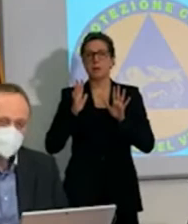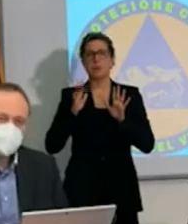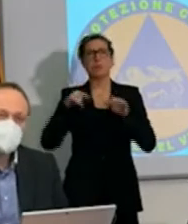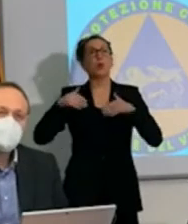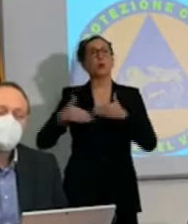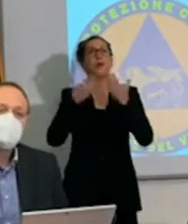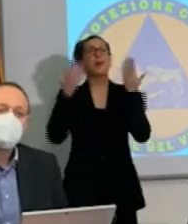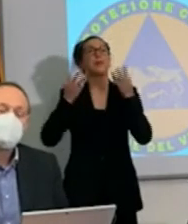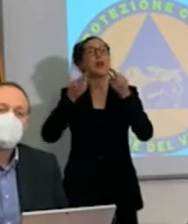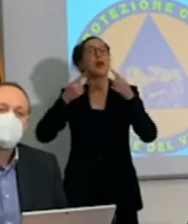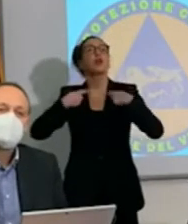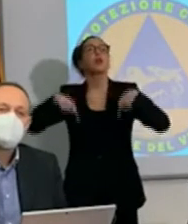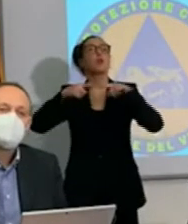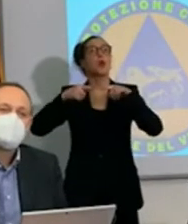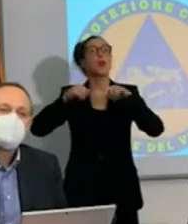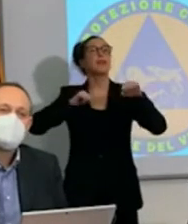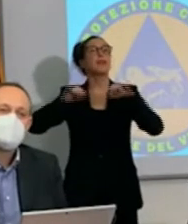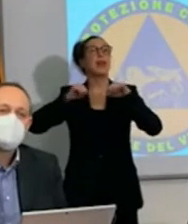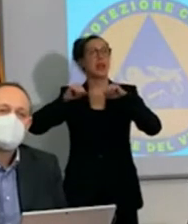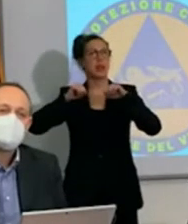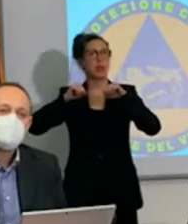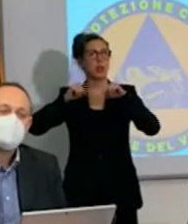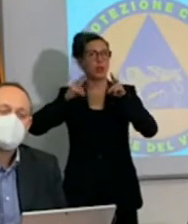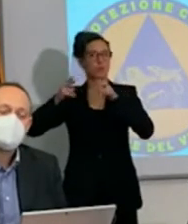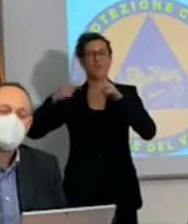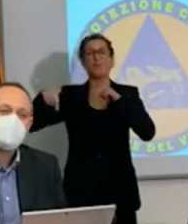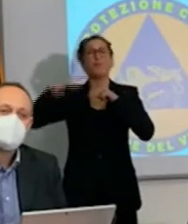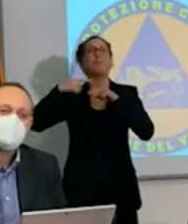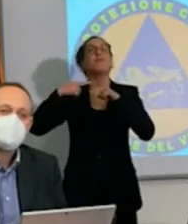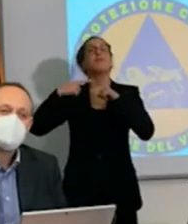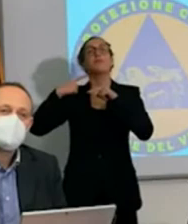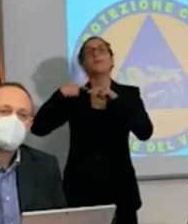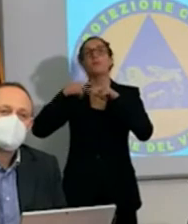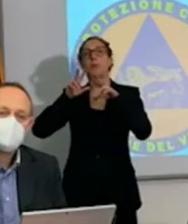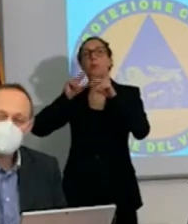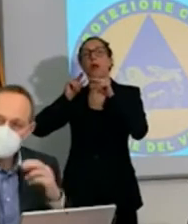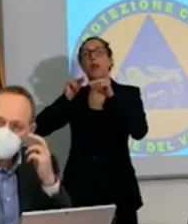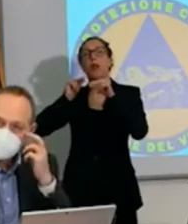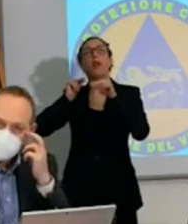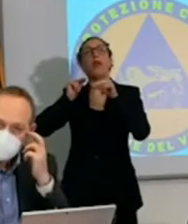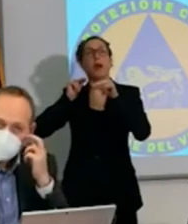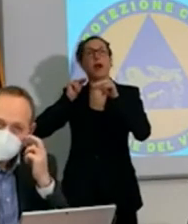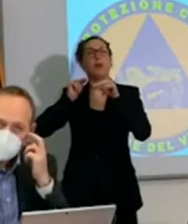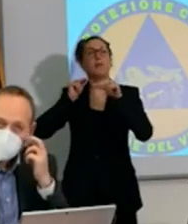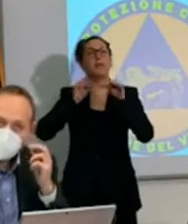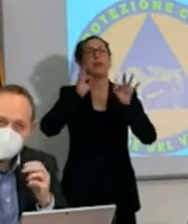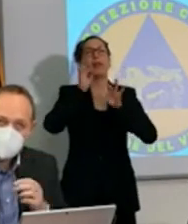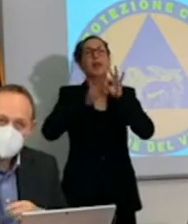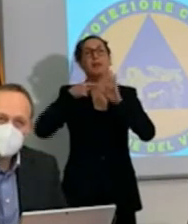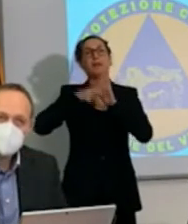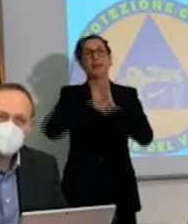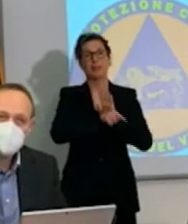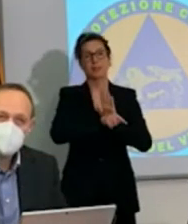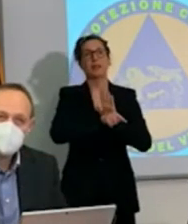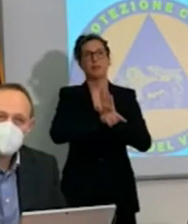tema delle terapie intensive che oggettivamente anno stiamo creando nuovi posti ma abbiamo posti